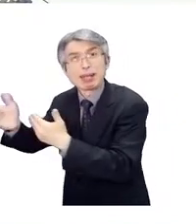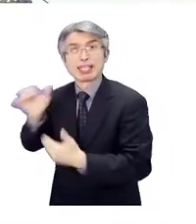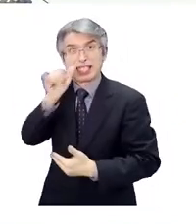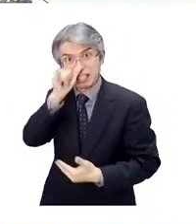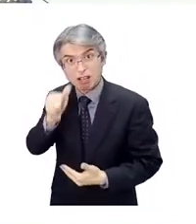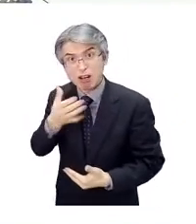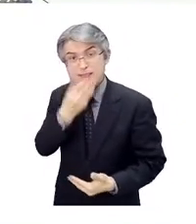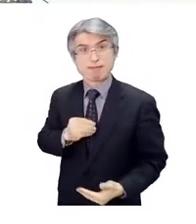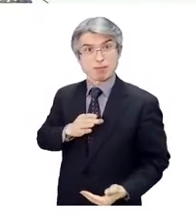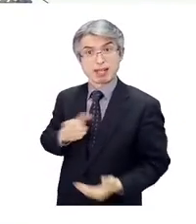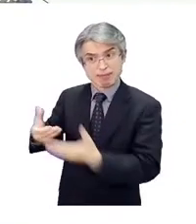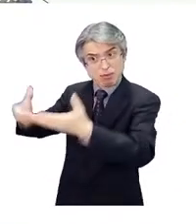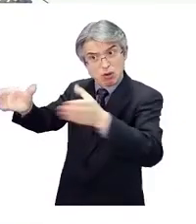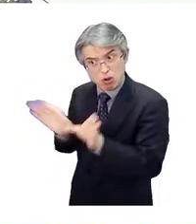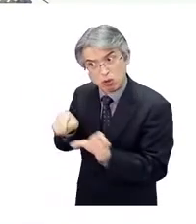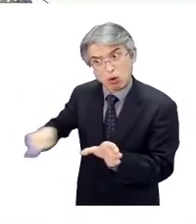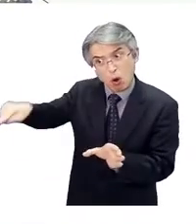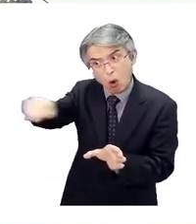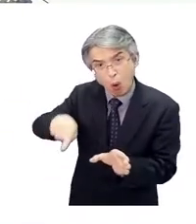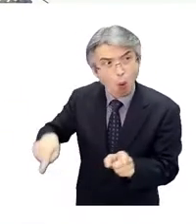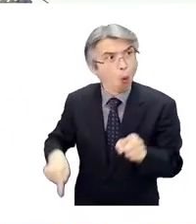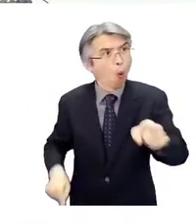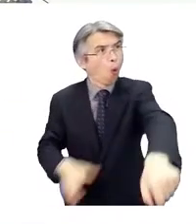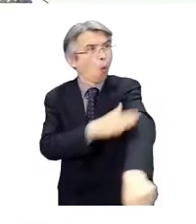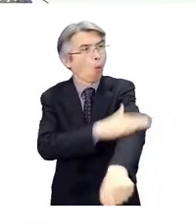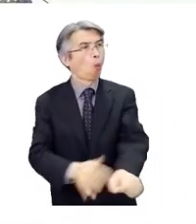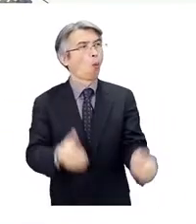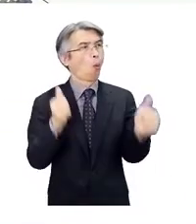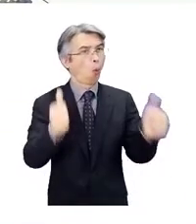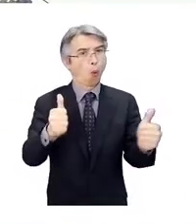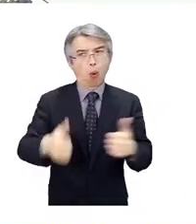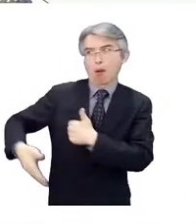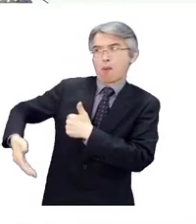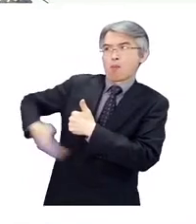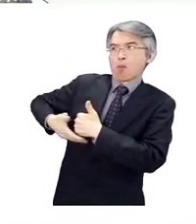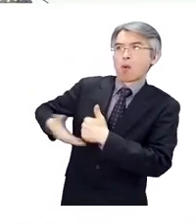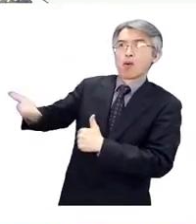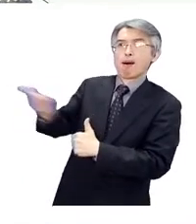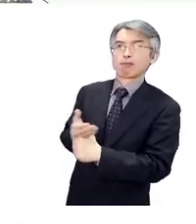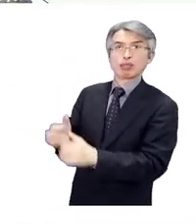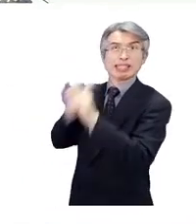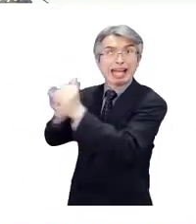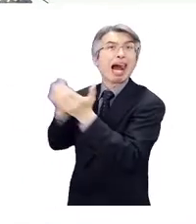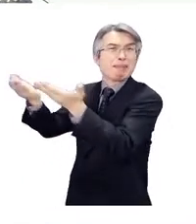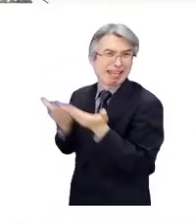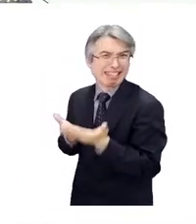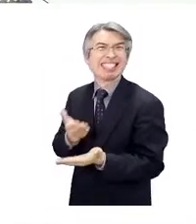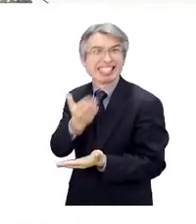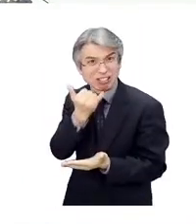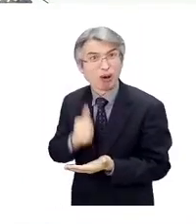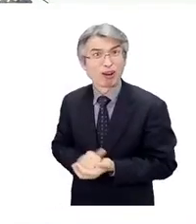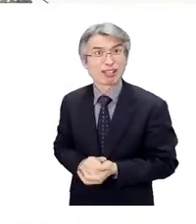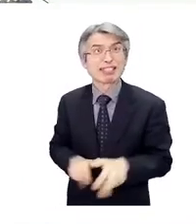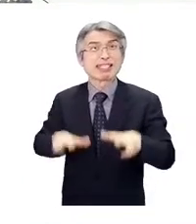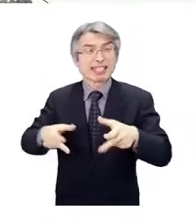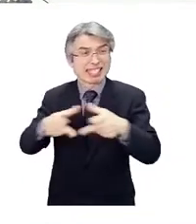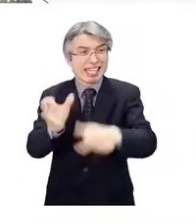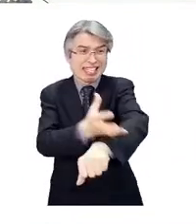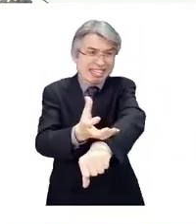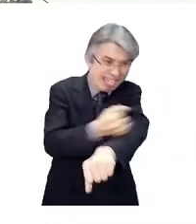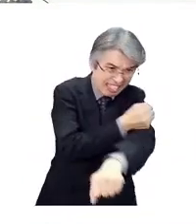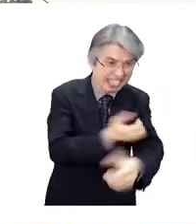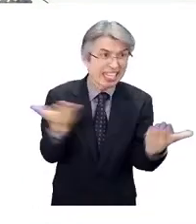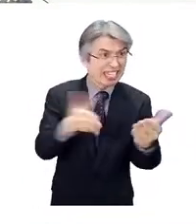보건복지부 정부혁신 우수 사례에 선정되어 장려상을 수상하기도 하였는데요. 그 이후 현재까지도 중증장애인의